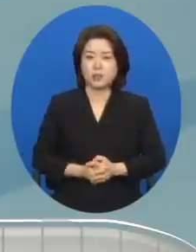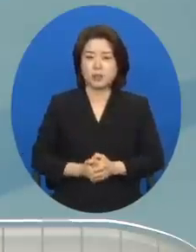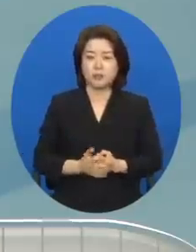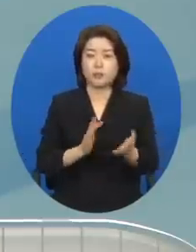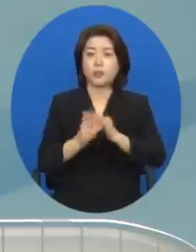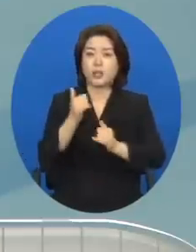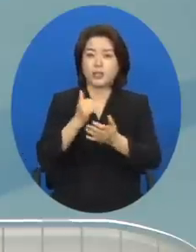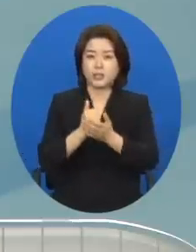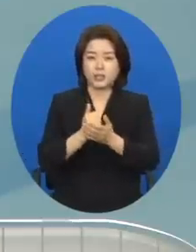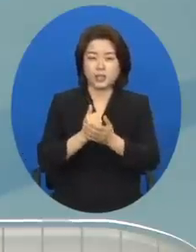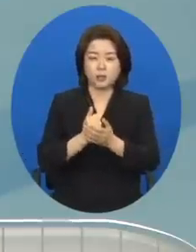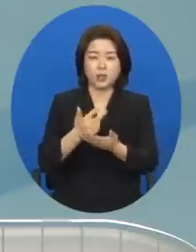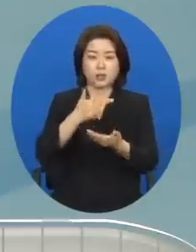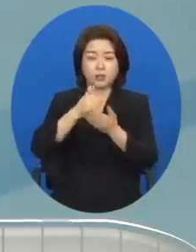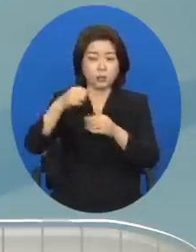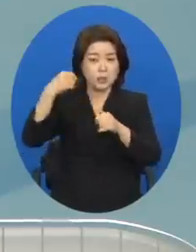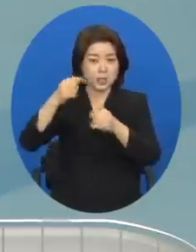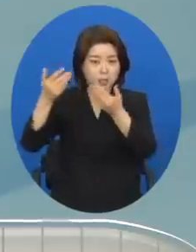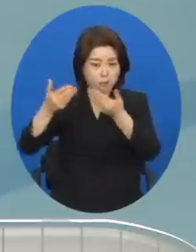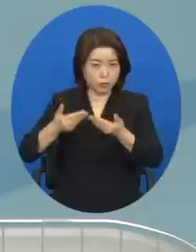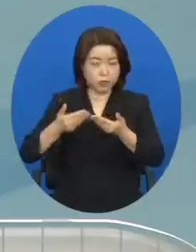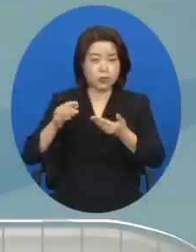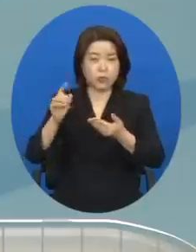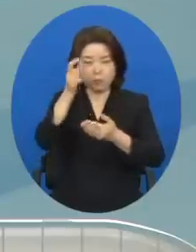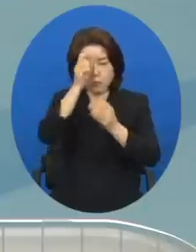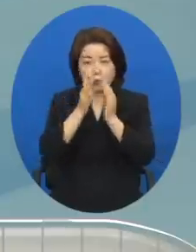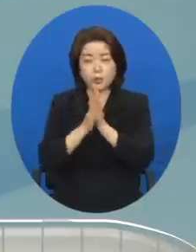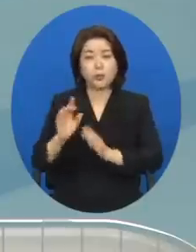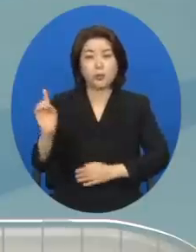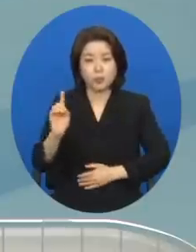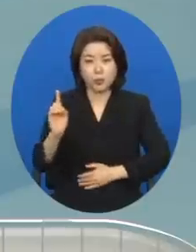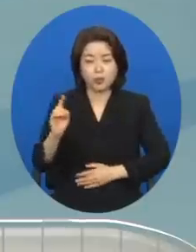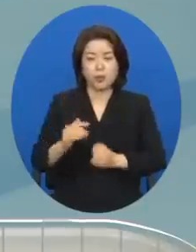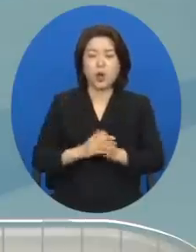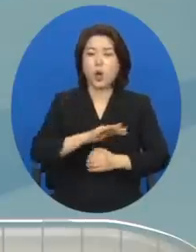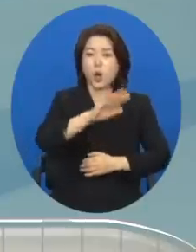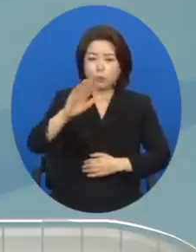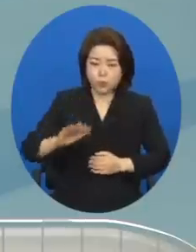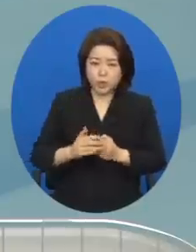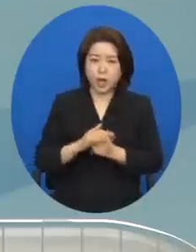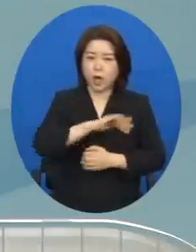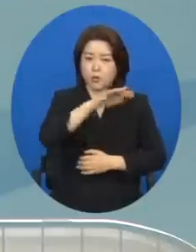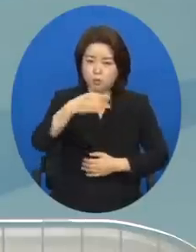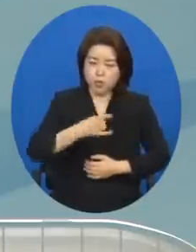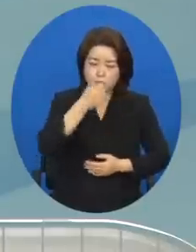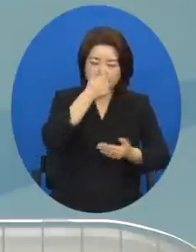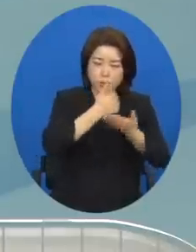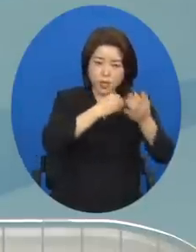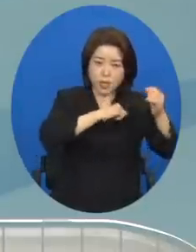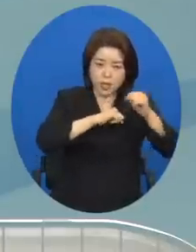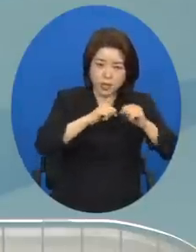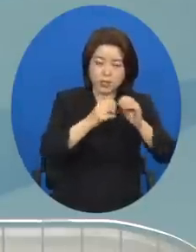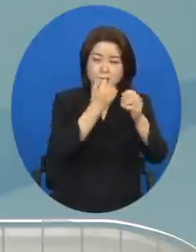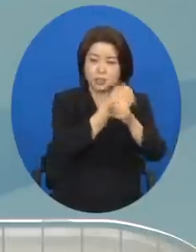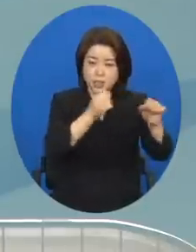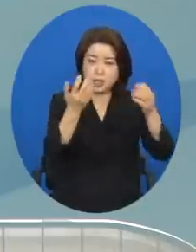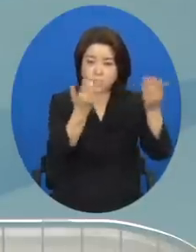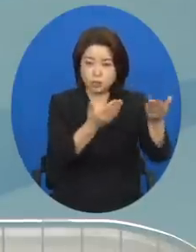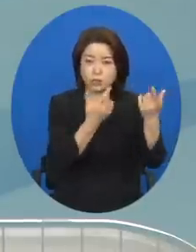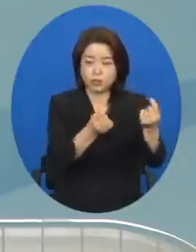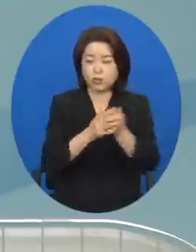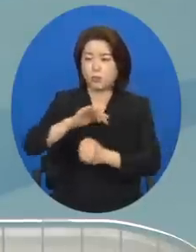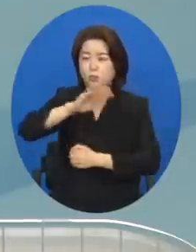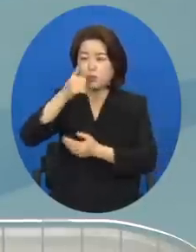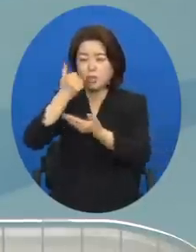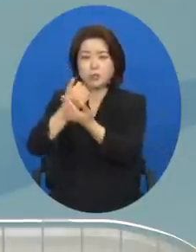예수님께서 주기도문을 가르치실 때 우리가 우리에게 죄 지은 자를 사하여 준 것 같이 우리 죄를 사하여